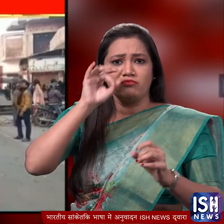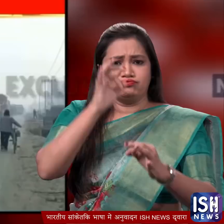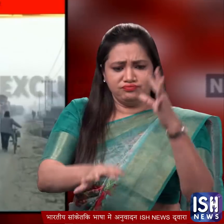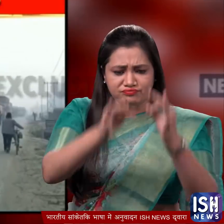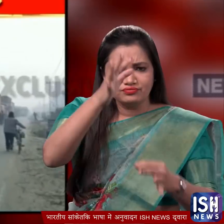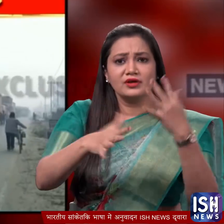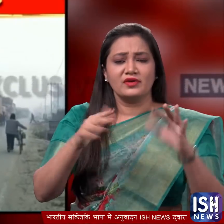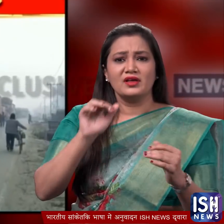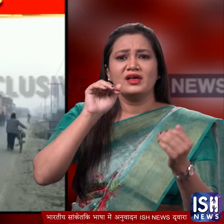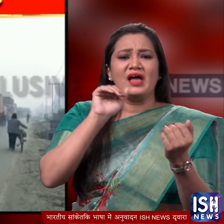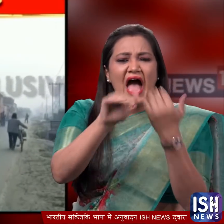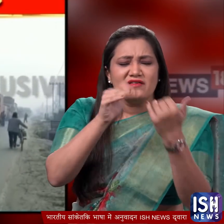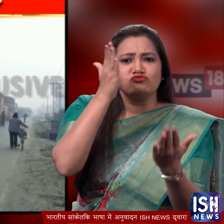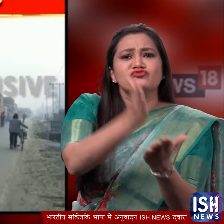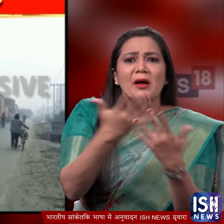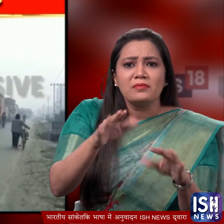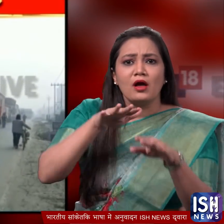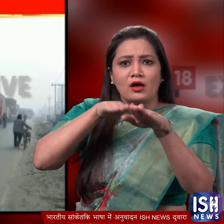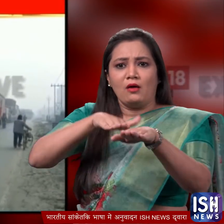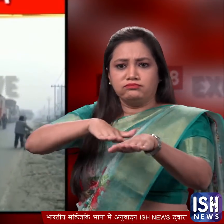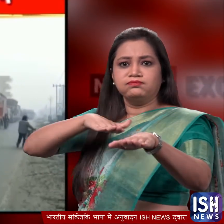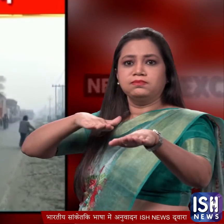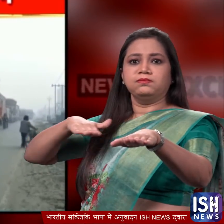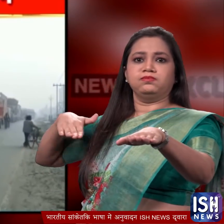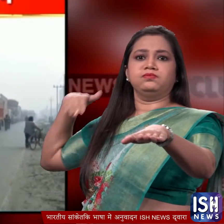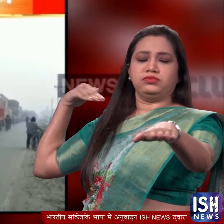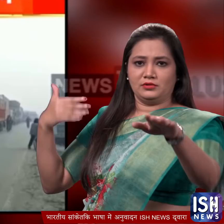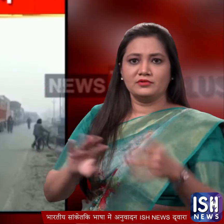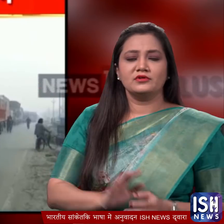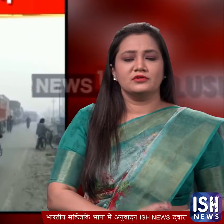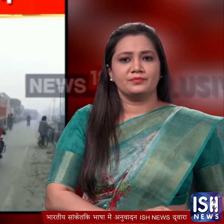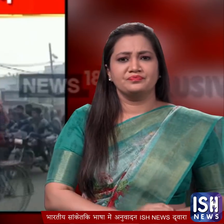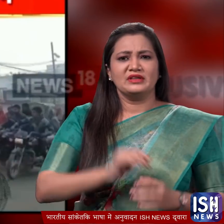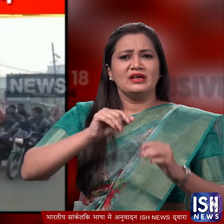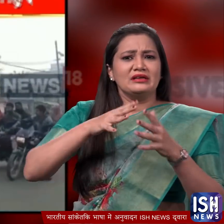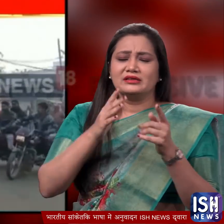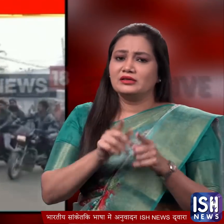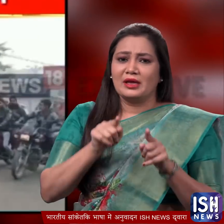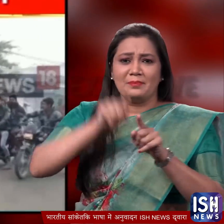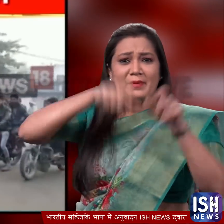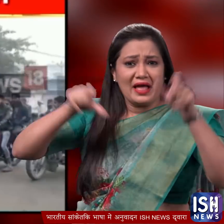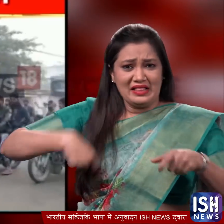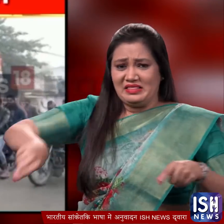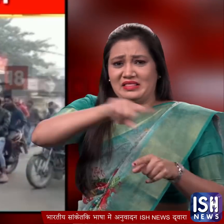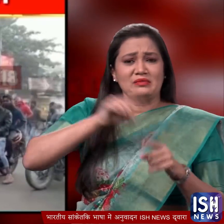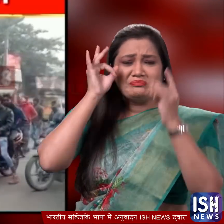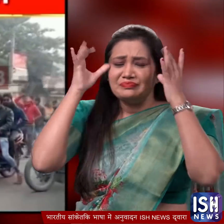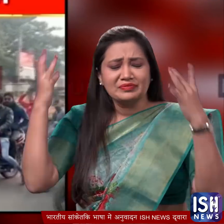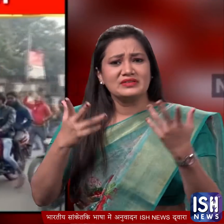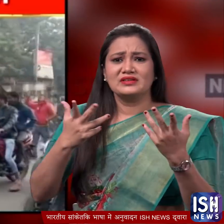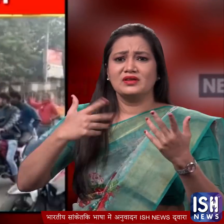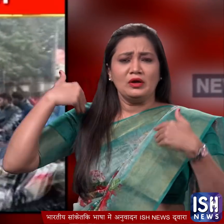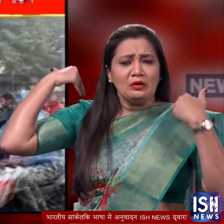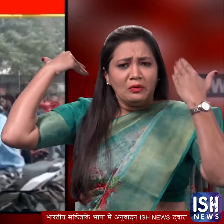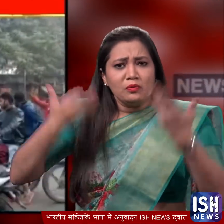वहां आगजनी भी की। सड़क बंद होने के बाद वहां एक के बाद एक गाड़ियां फंसती गईं और लंबा जाम लग गया। हंगामा कर रहे लोगों ने आरोप लगाया कि इलाके